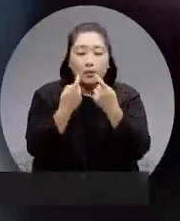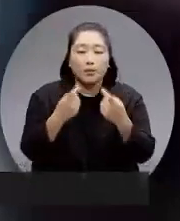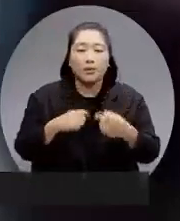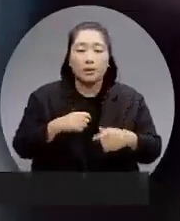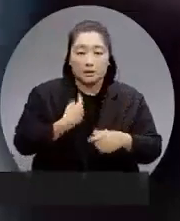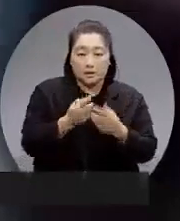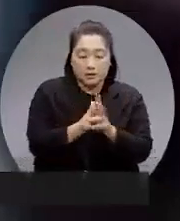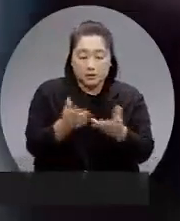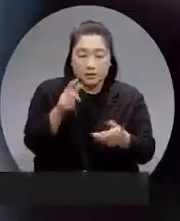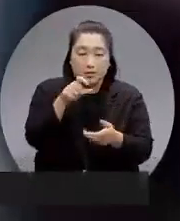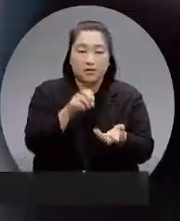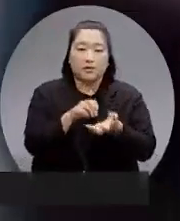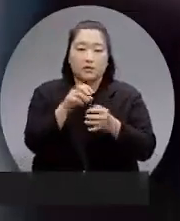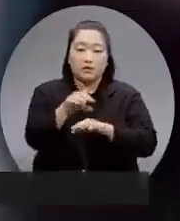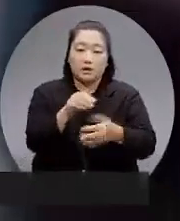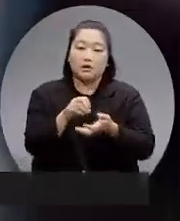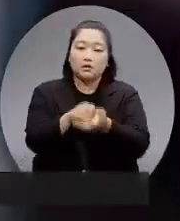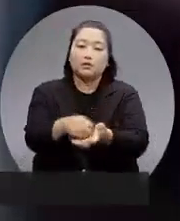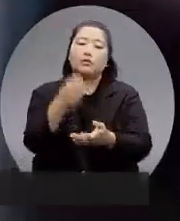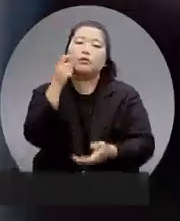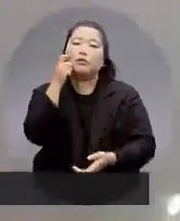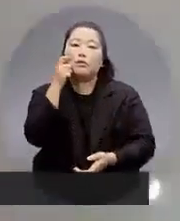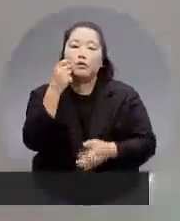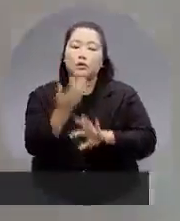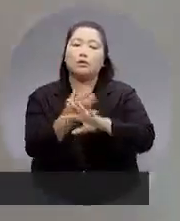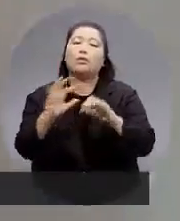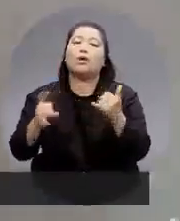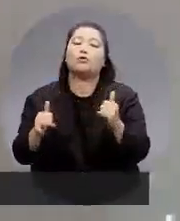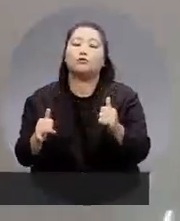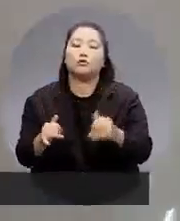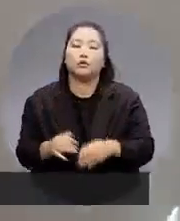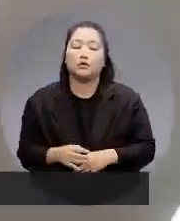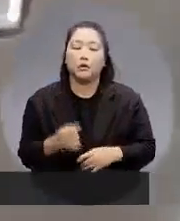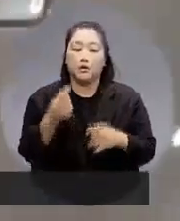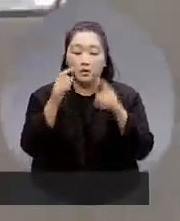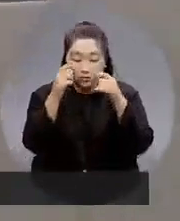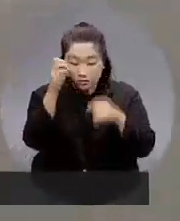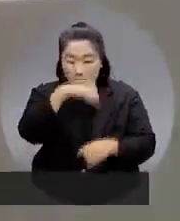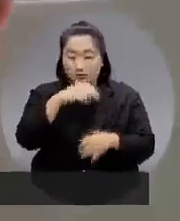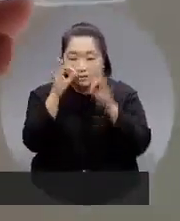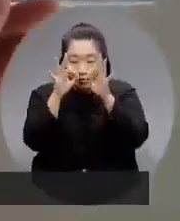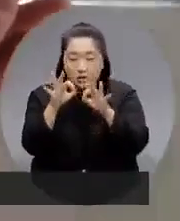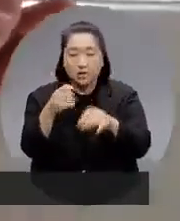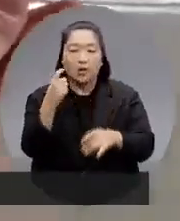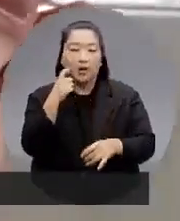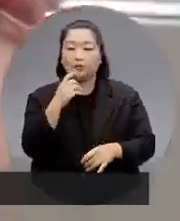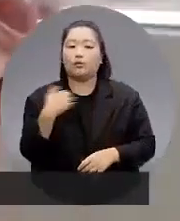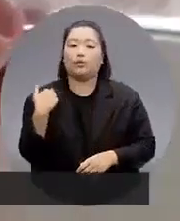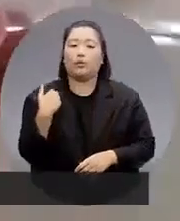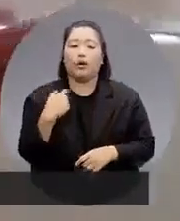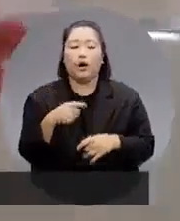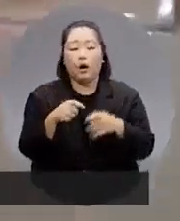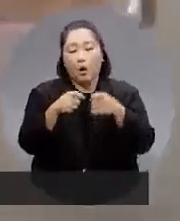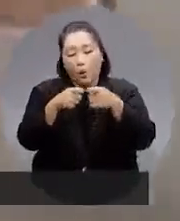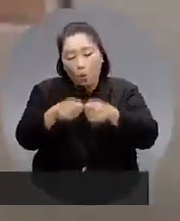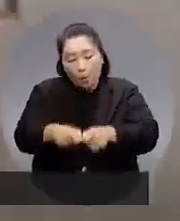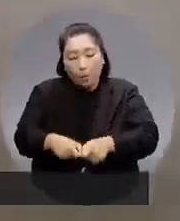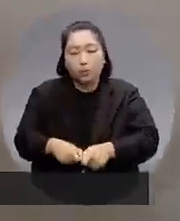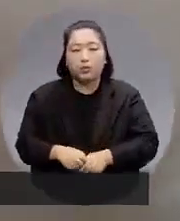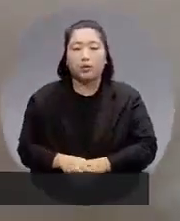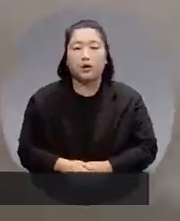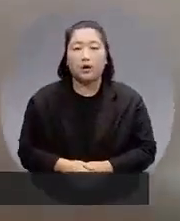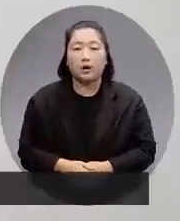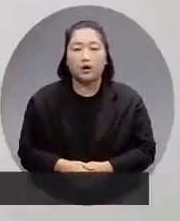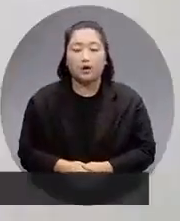등록을 못하는 불법체류 외국인 드립니다 맨 눈으로는 가짜인지 몰라볼 정돕니다 억 연결하다